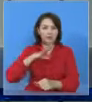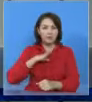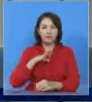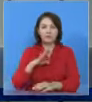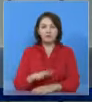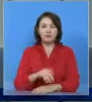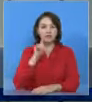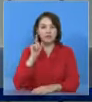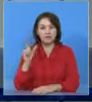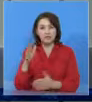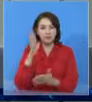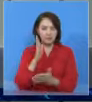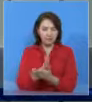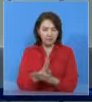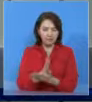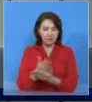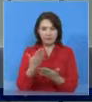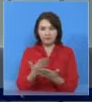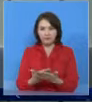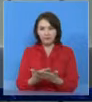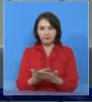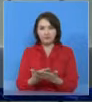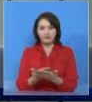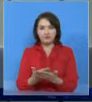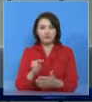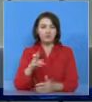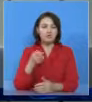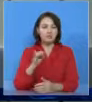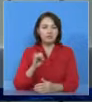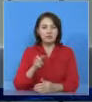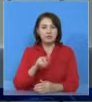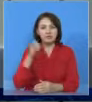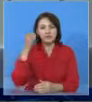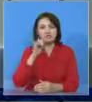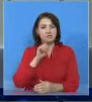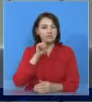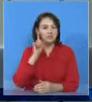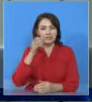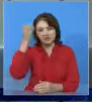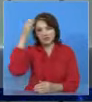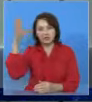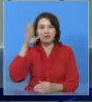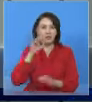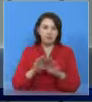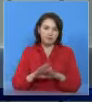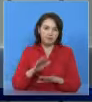жүрген жастар бар. Мысалы айта кетсек, Дәурен Тілеухан деген жас ақын бала,